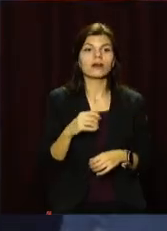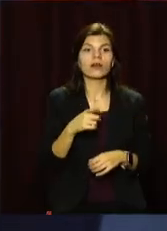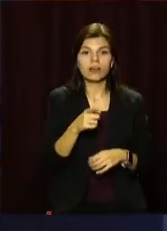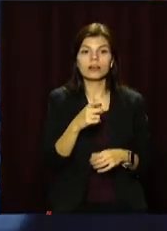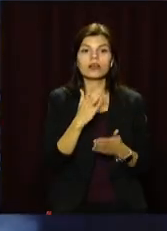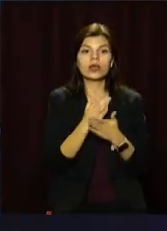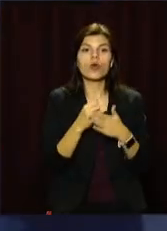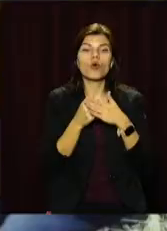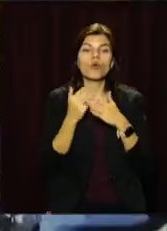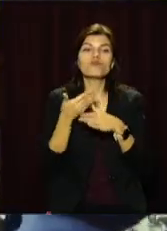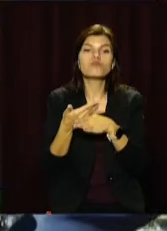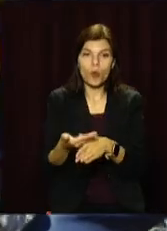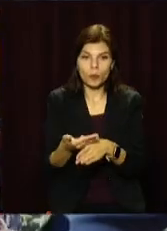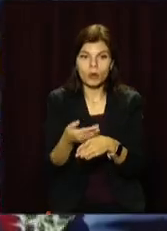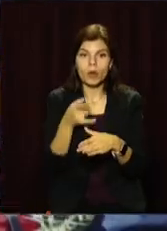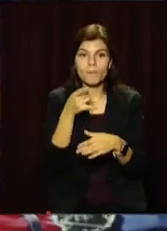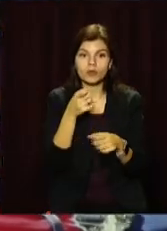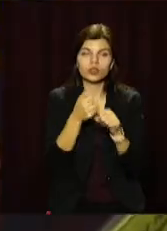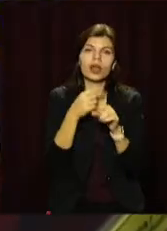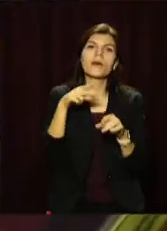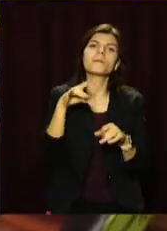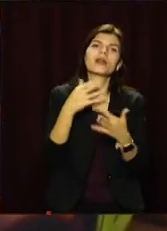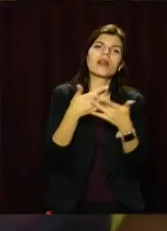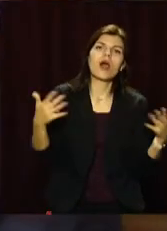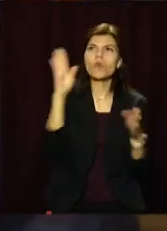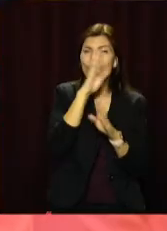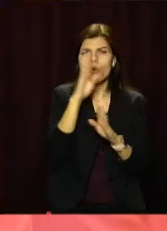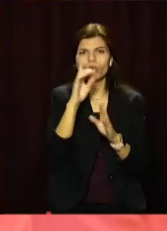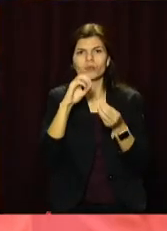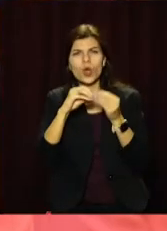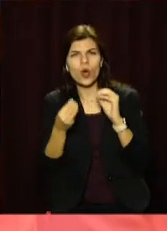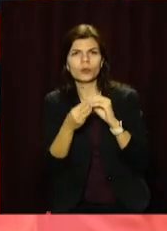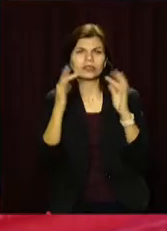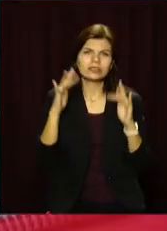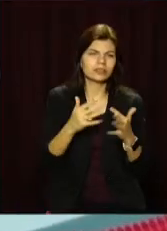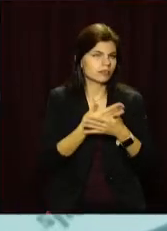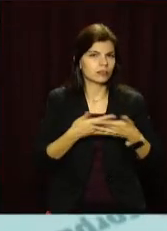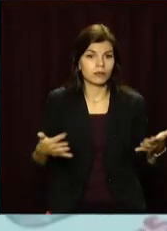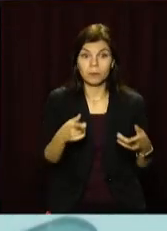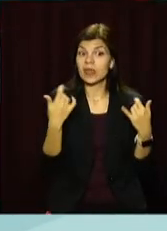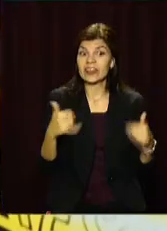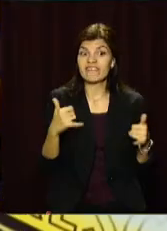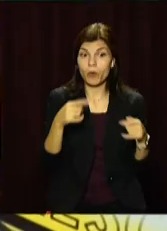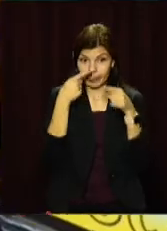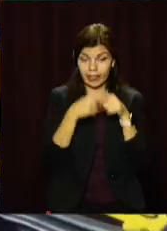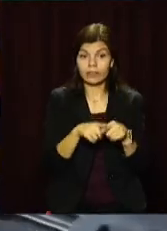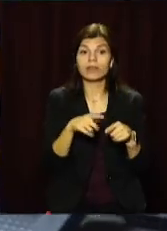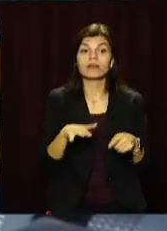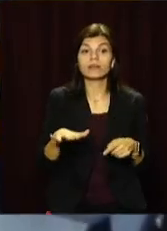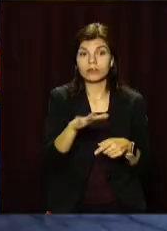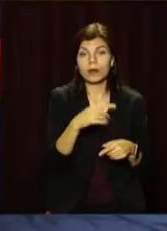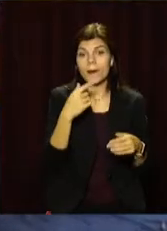допомоги автомобілістам за несприятливих погодних умов. В регіон дивотехніка прибуде вже наприкінці тижня.